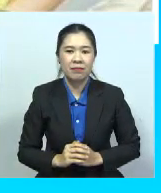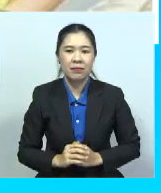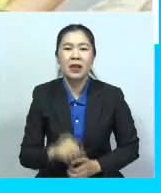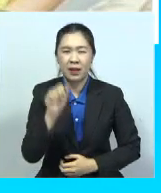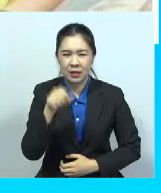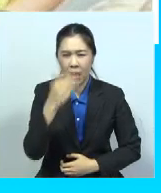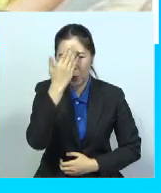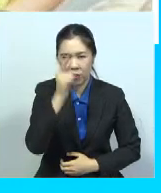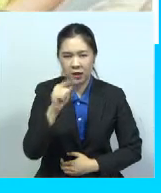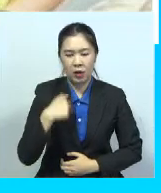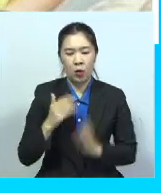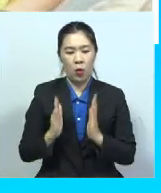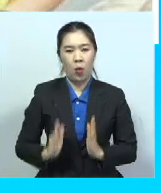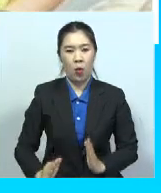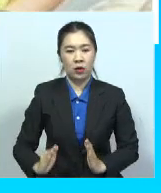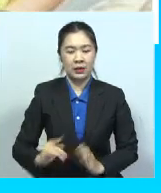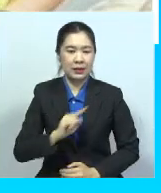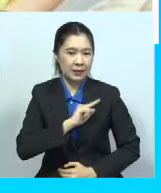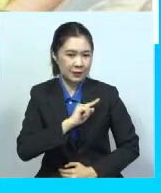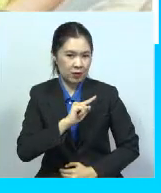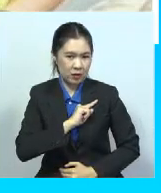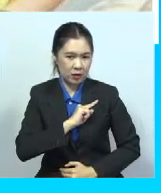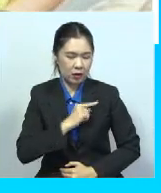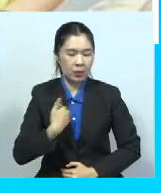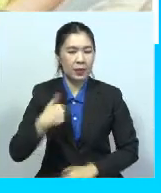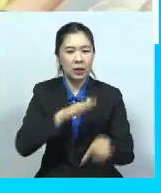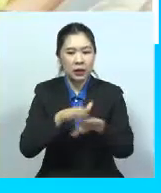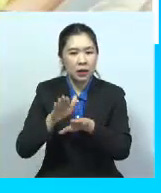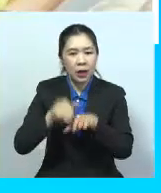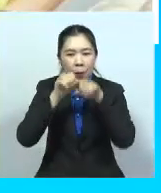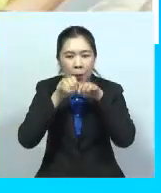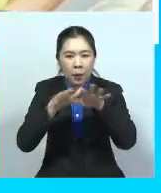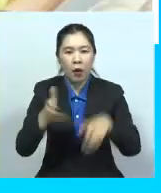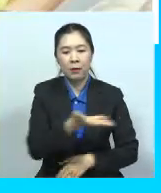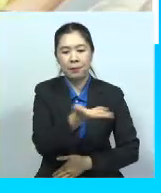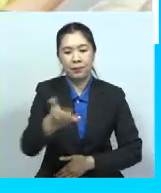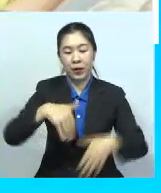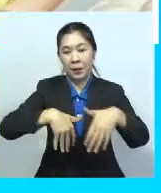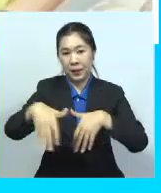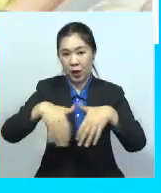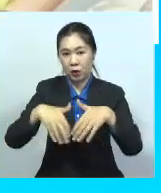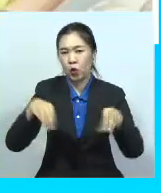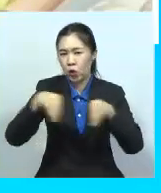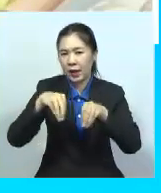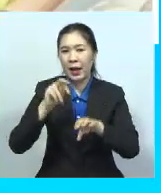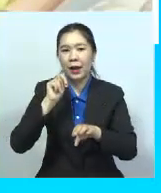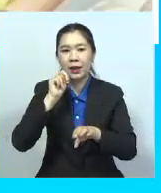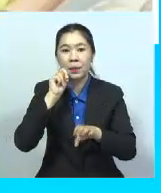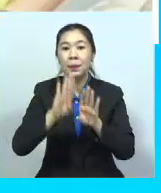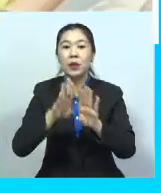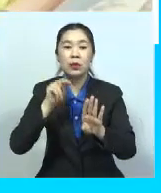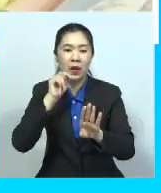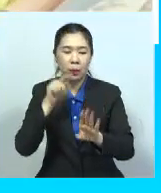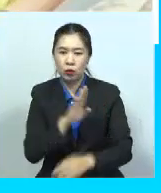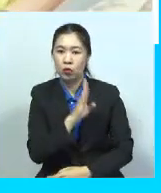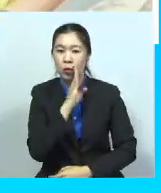จากการปฏิบัติการของเจ้าหน้าที่ที่มีการประชาสัมพันธ์หรือว่าแจ้งให้กับประชาชนย่านประตูน้ำได้รับทราบว่าหากเ